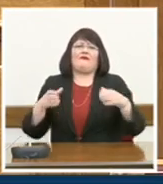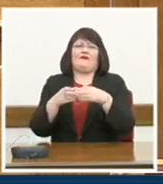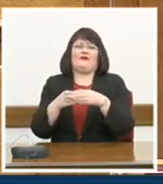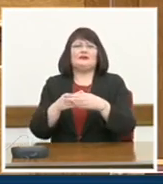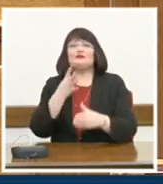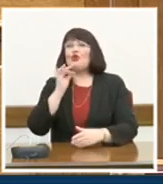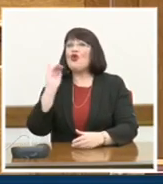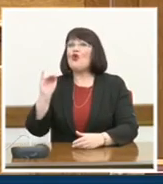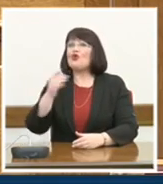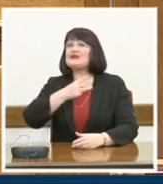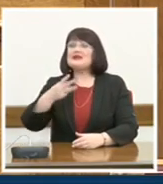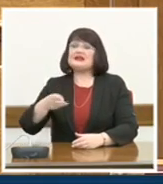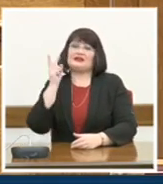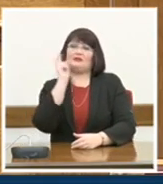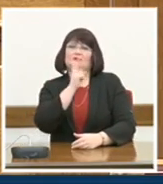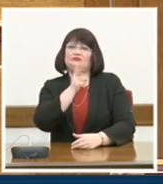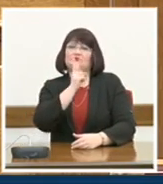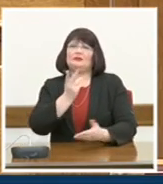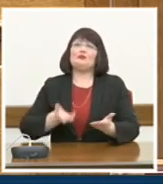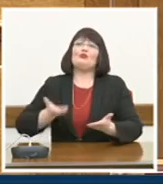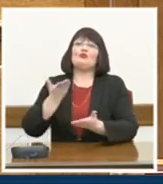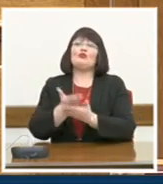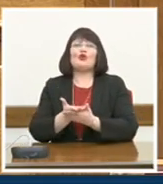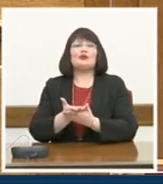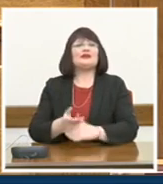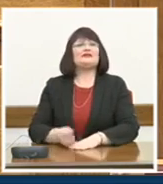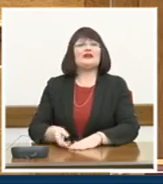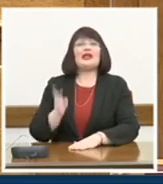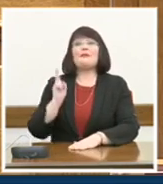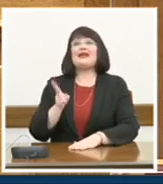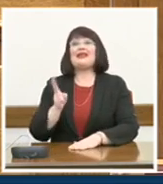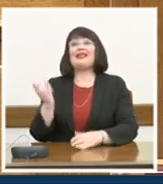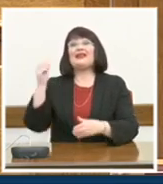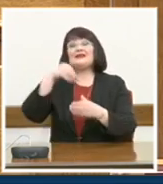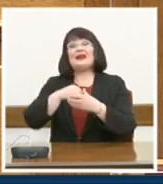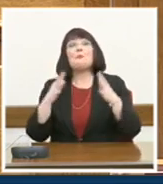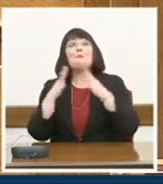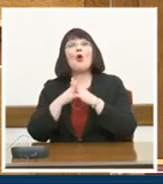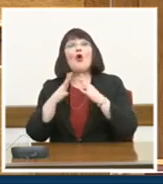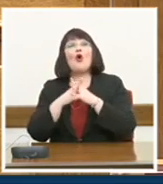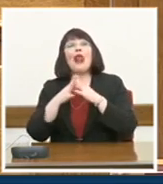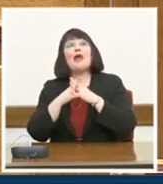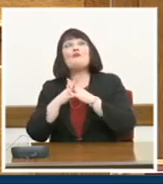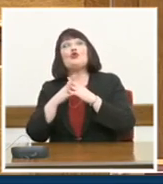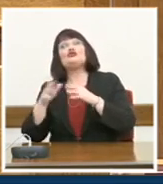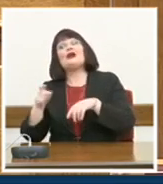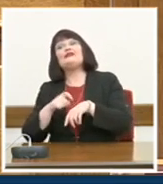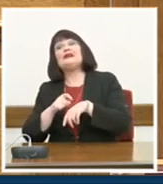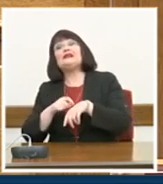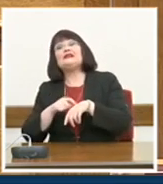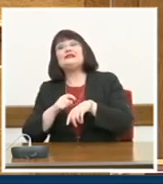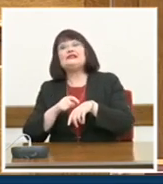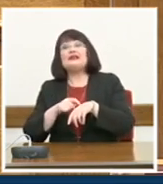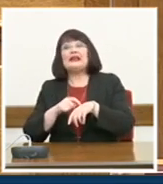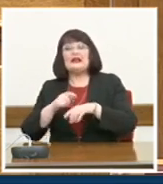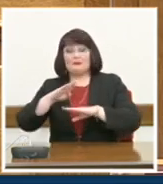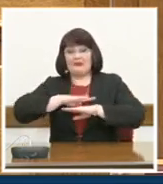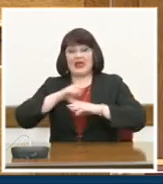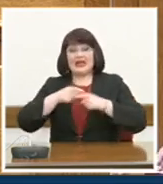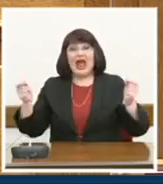μομφής για την επικίνδυνη εμπλοκή της χώρας στο μακελιό του πολέμου που μένετε ανάμεσα στο ΝΑΤΟ και τη